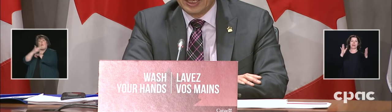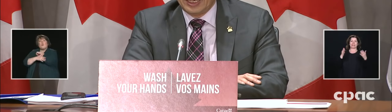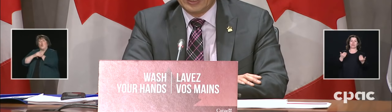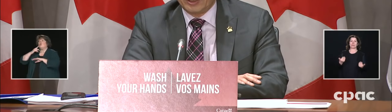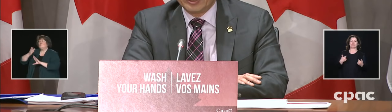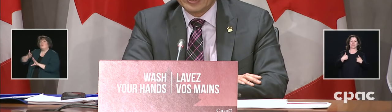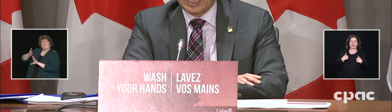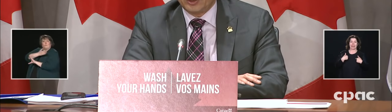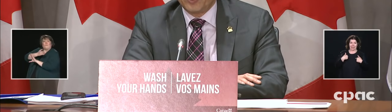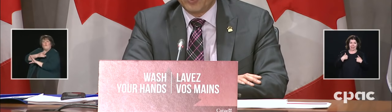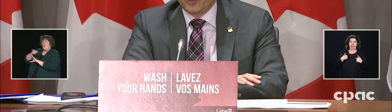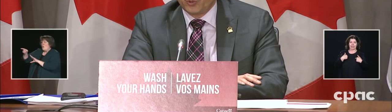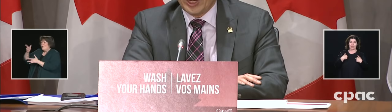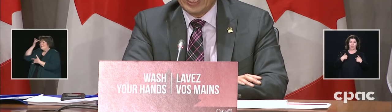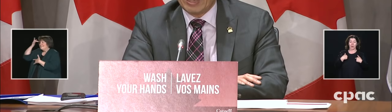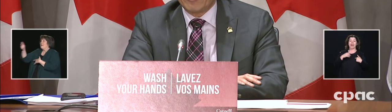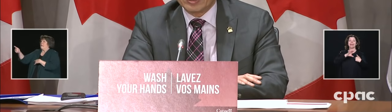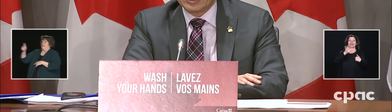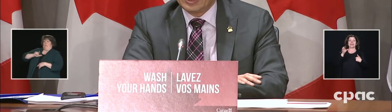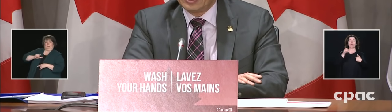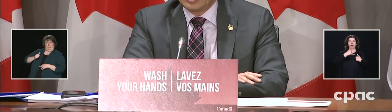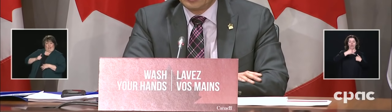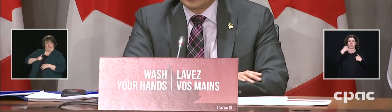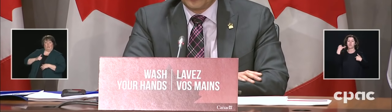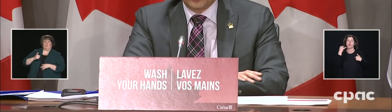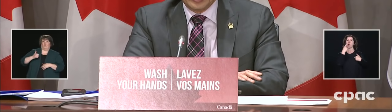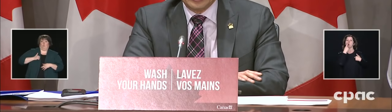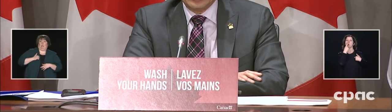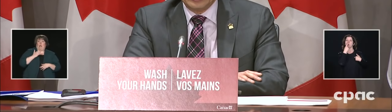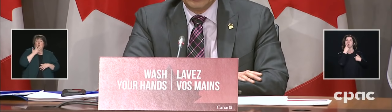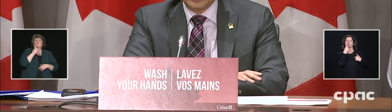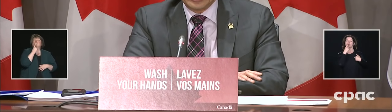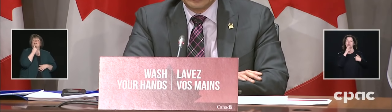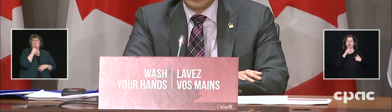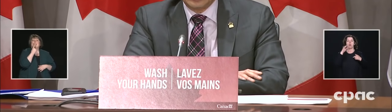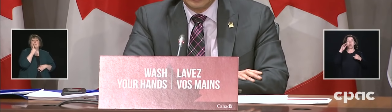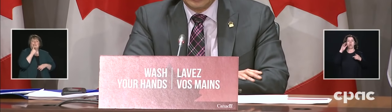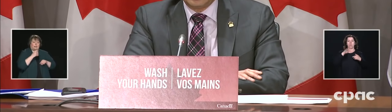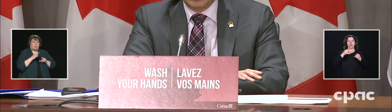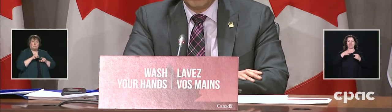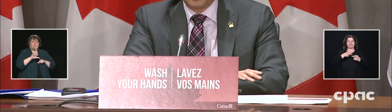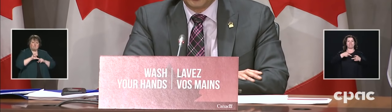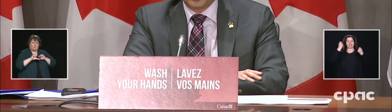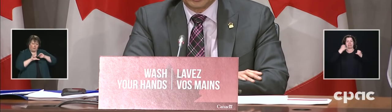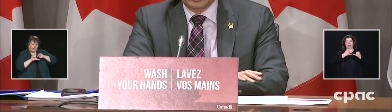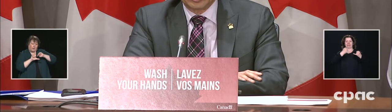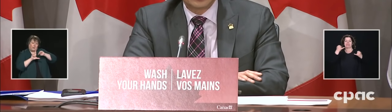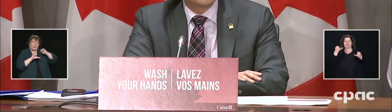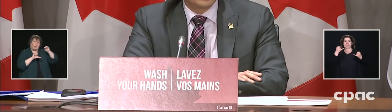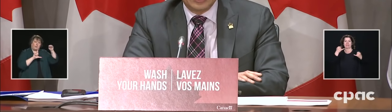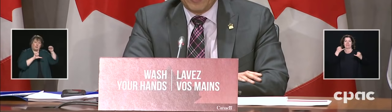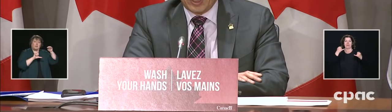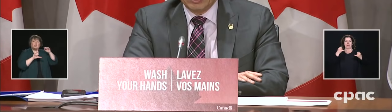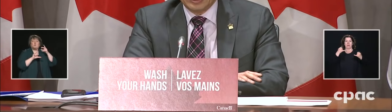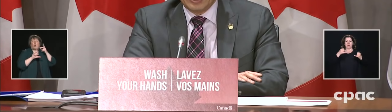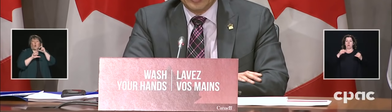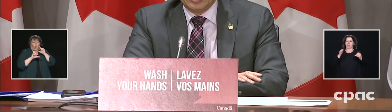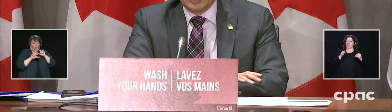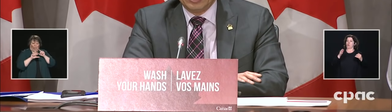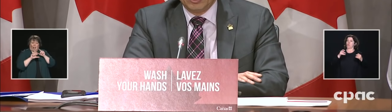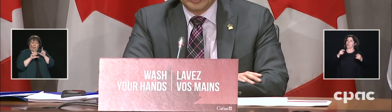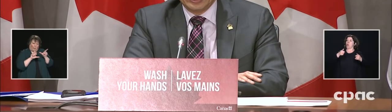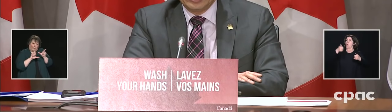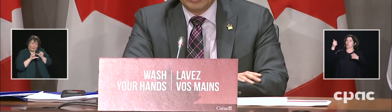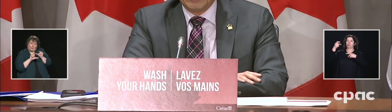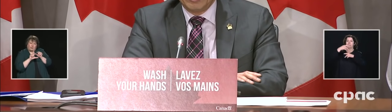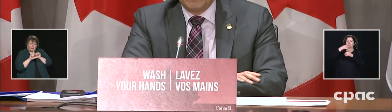rouge, est à un stade un peu moins avancé. C'est pourquoi la ligne du Canada est plus courte. La pente de